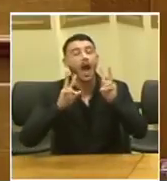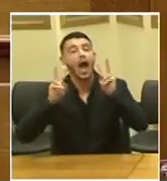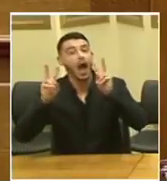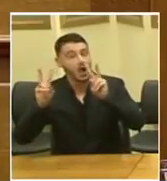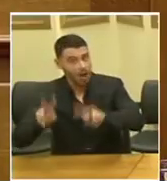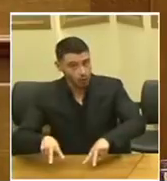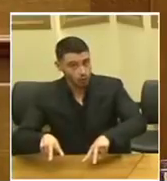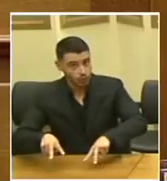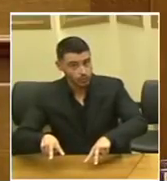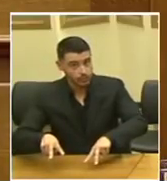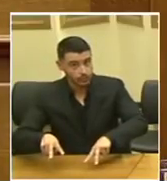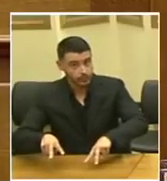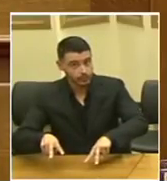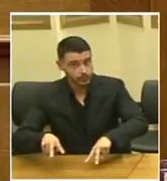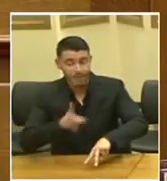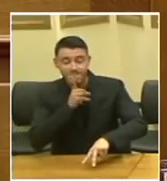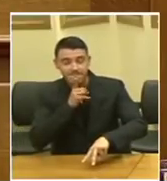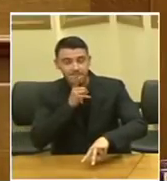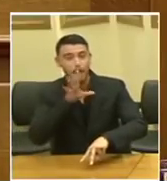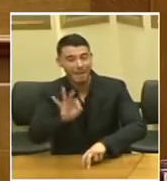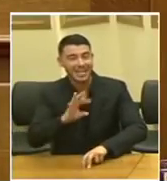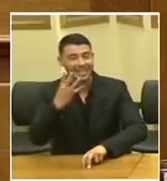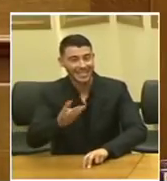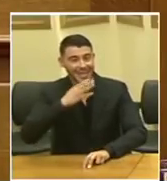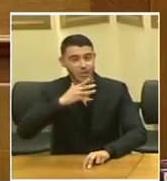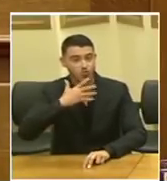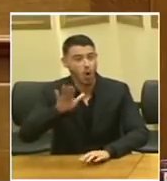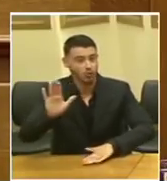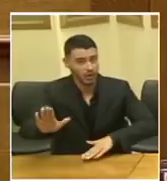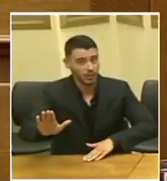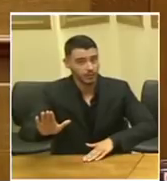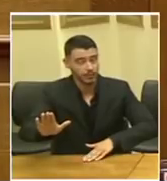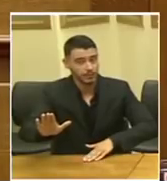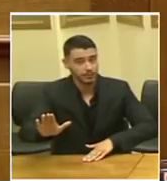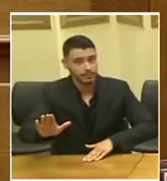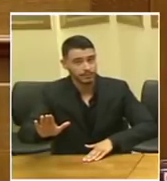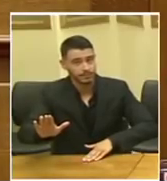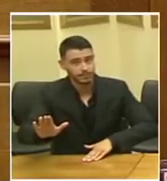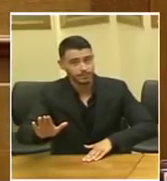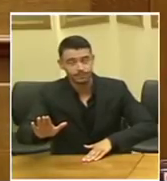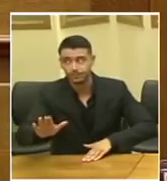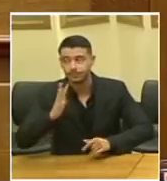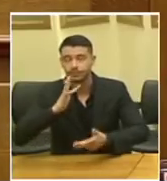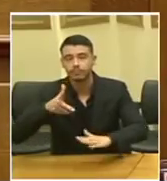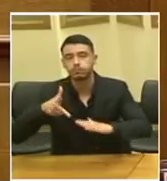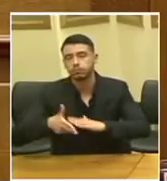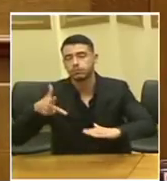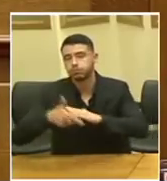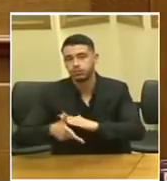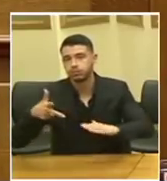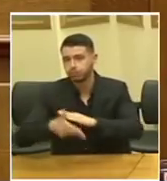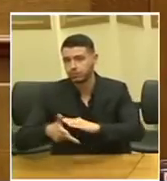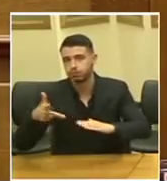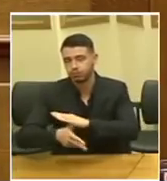μετά την αναγνώριση του 1954 έκανε ο Αβέρο. Ελάτε τώρα. Αφήστε να ξέρω καλύτερα την ιστορία που ακούει από